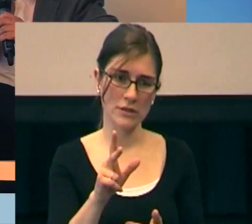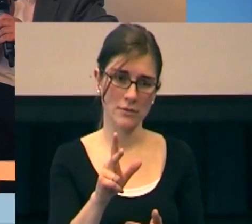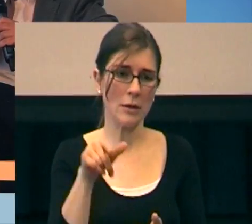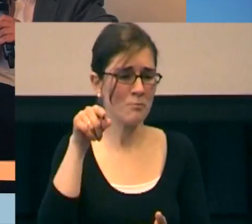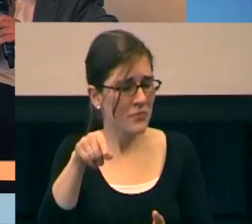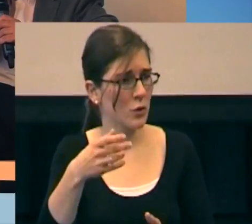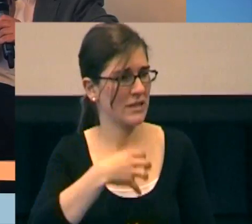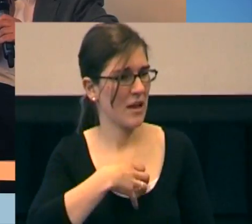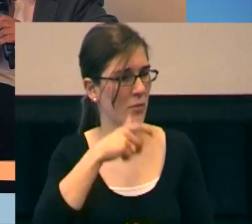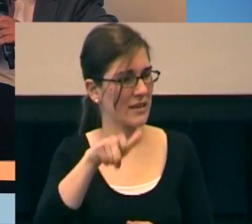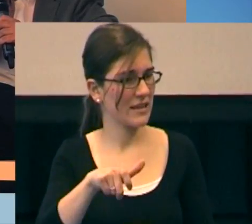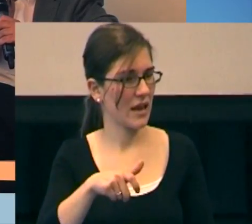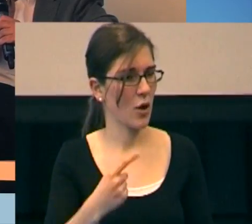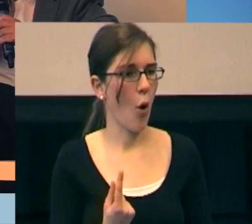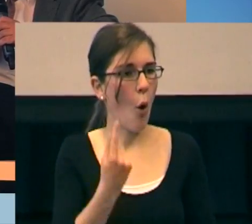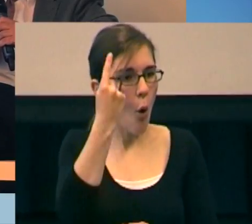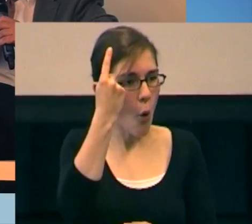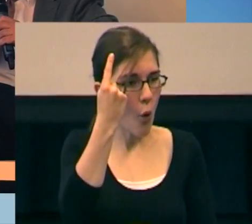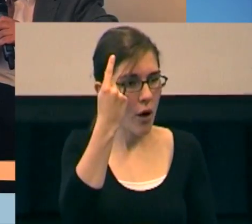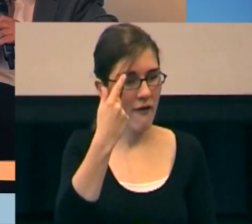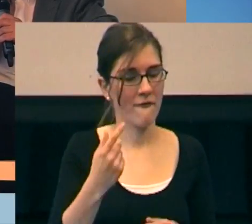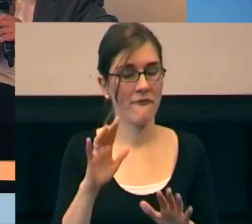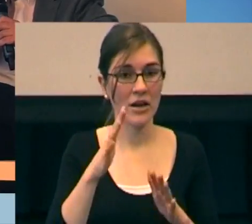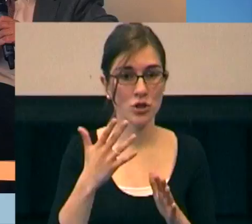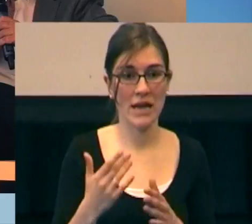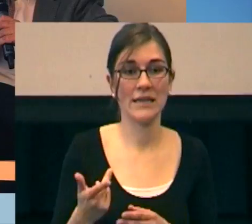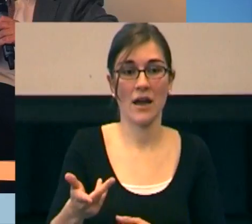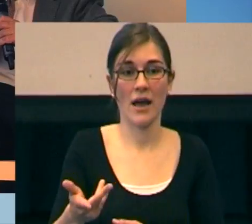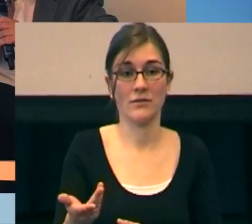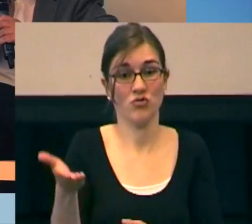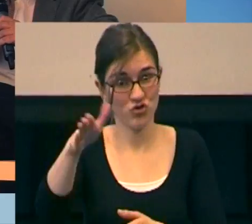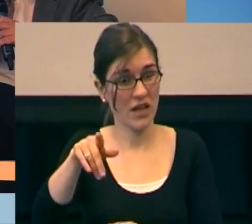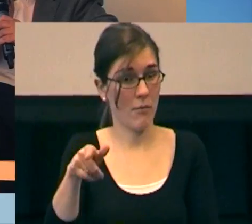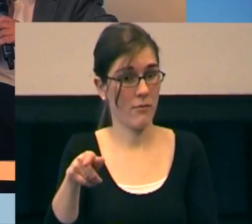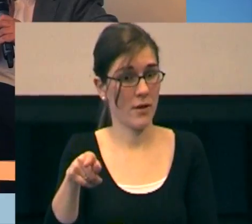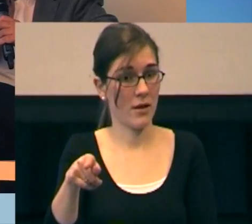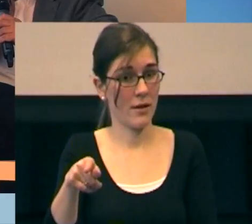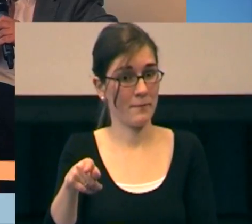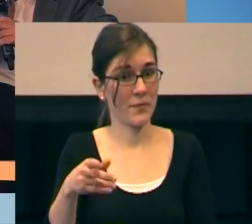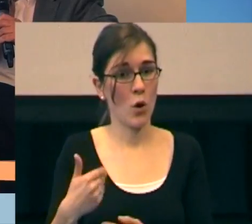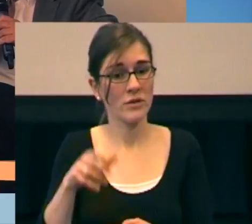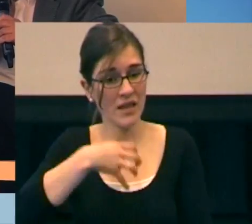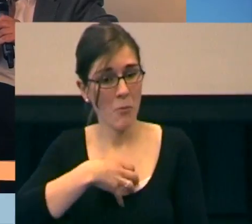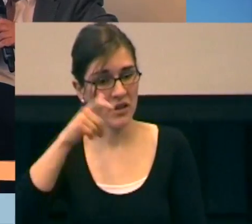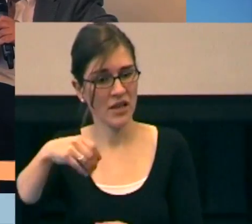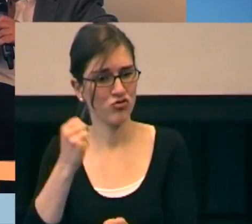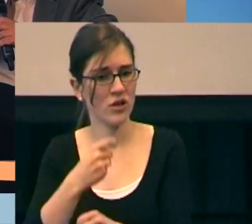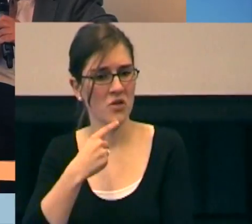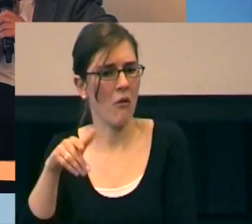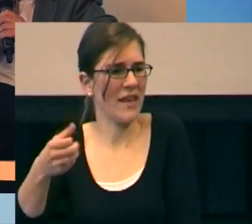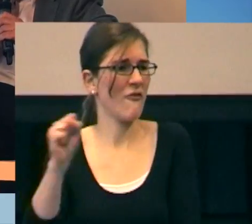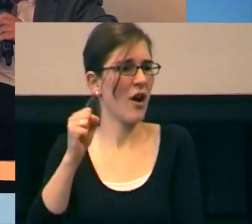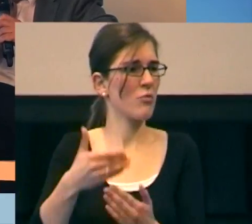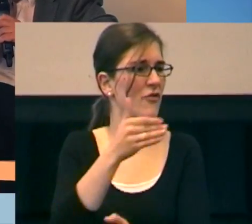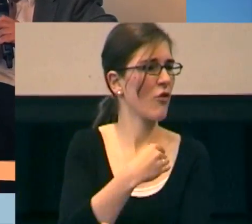eine hohe Wahrscheinlichkeit hat am Prostatakrebs zu sterben und dass der Patient mich natürlich fragt warum hat man mir denn nicht früher mal gesagt dass